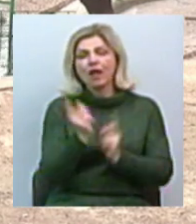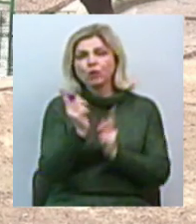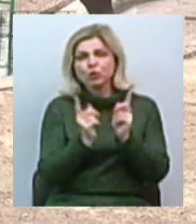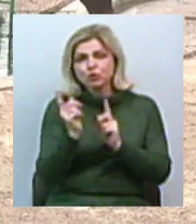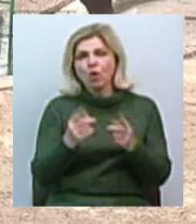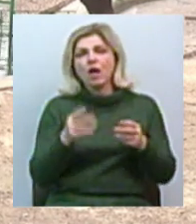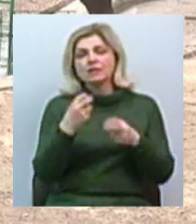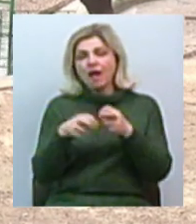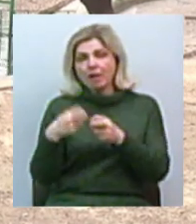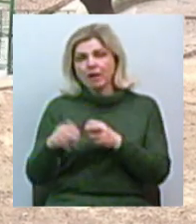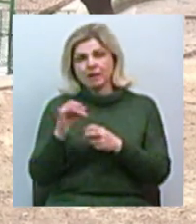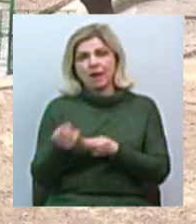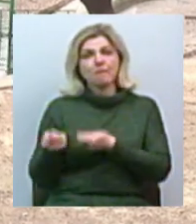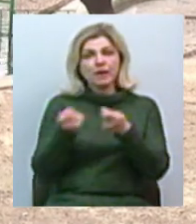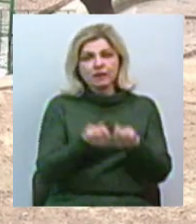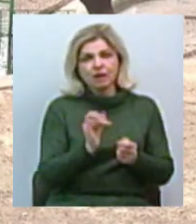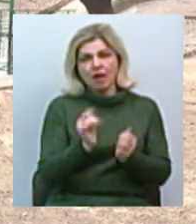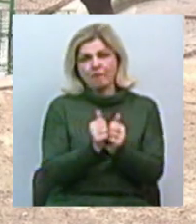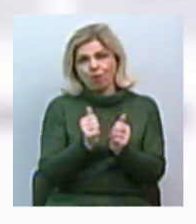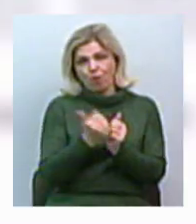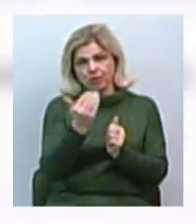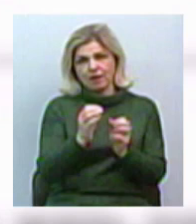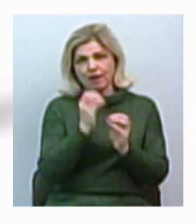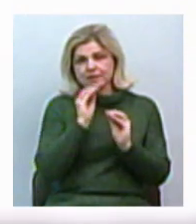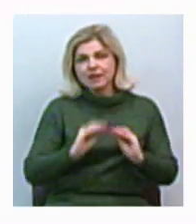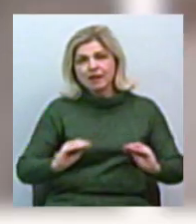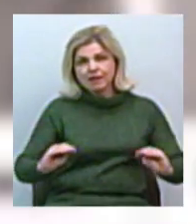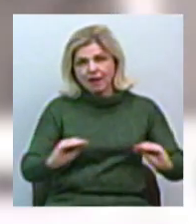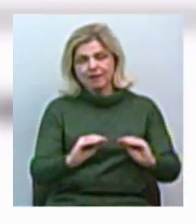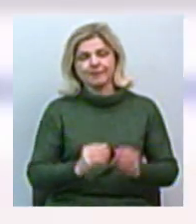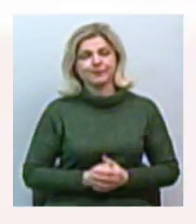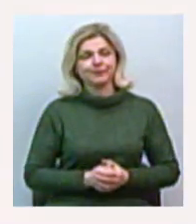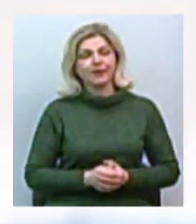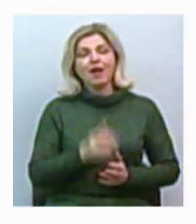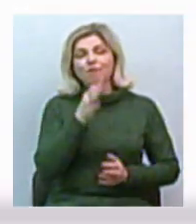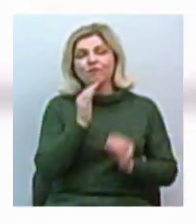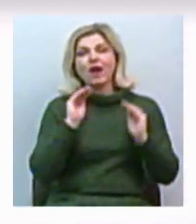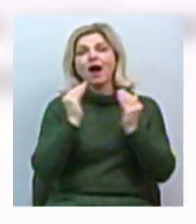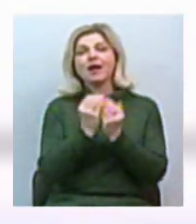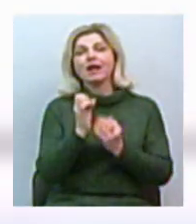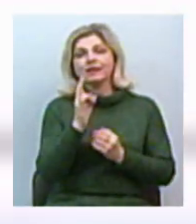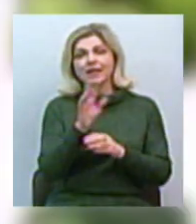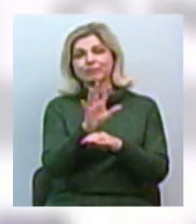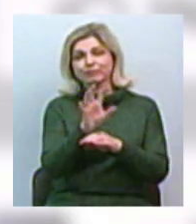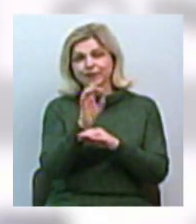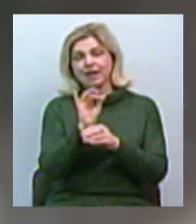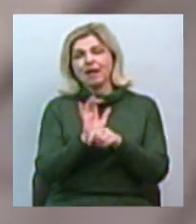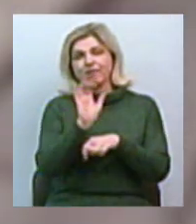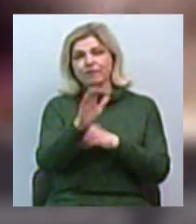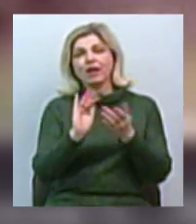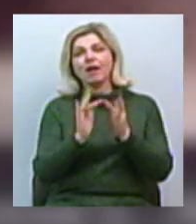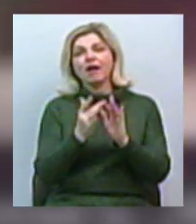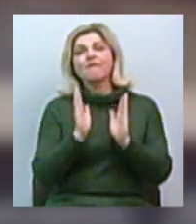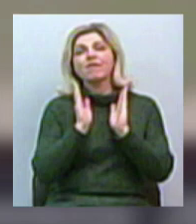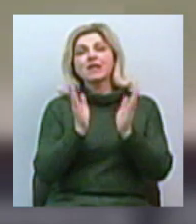все підносить потроху і навколо неї складає. Під час карантину працівники зоопарку знімають та викладають на свою сторінку у Фейсбуці